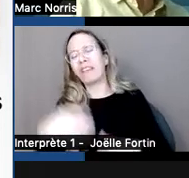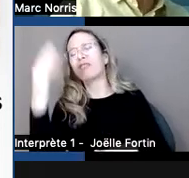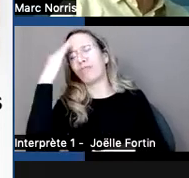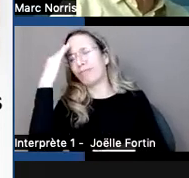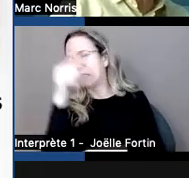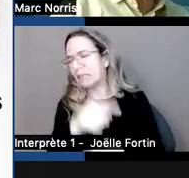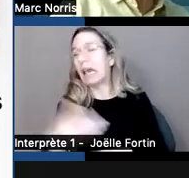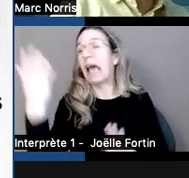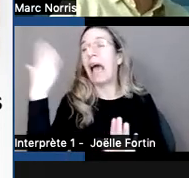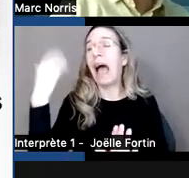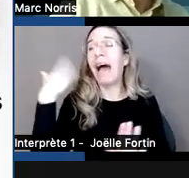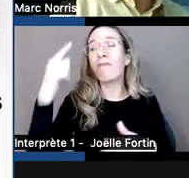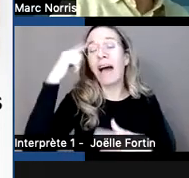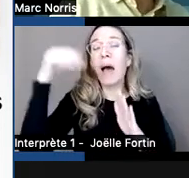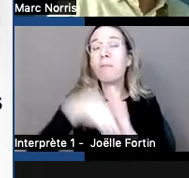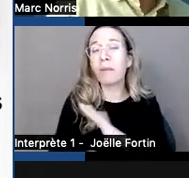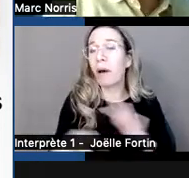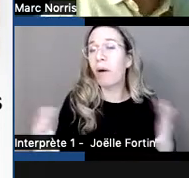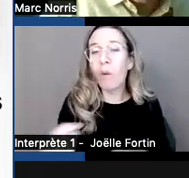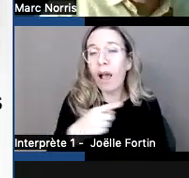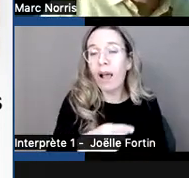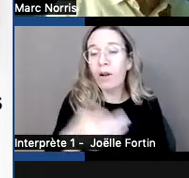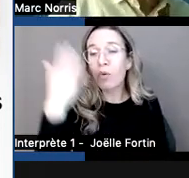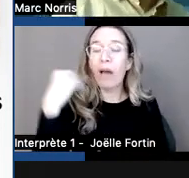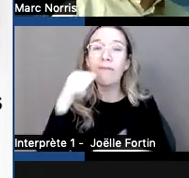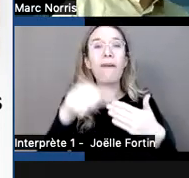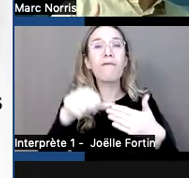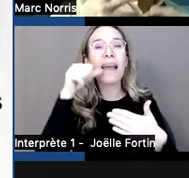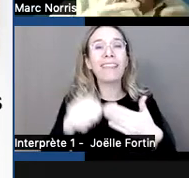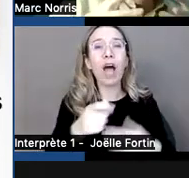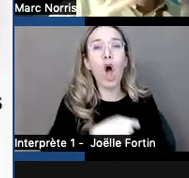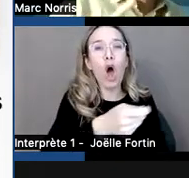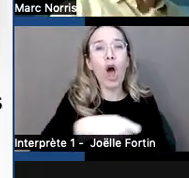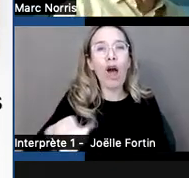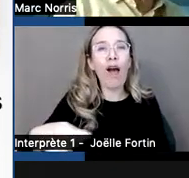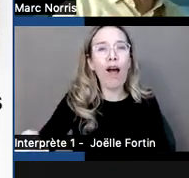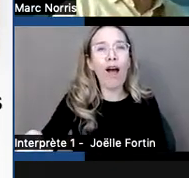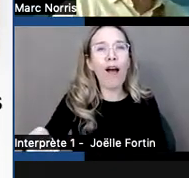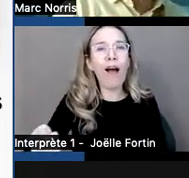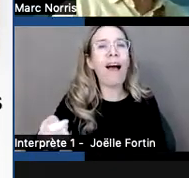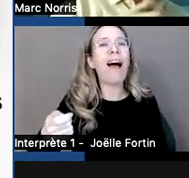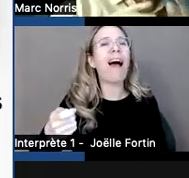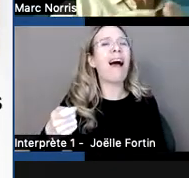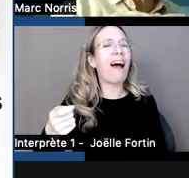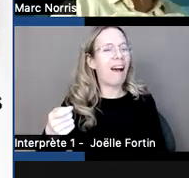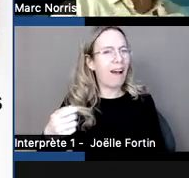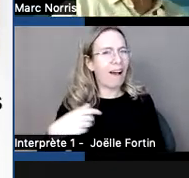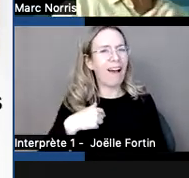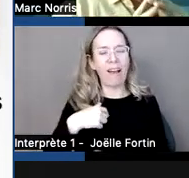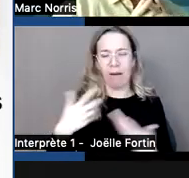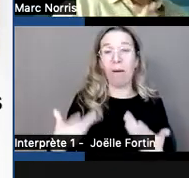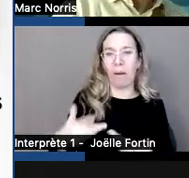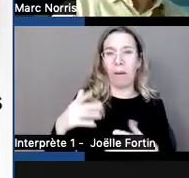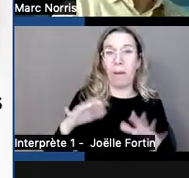avant de développer la maladie, il était facteur. Dans le cadre de la méthode Montessori et des activités